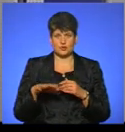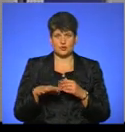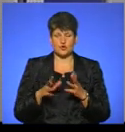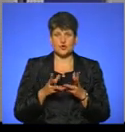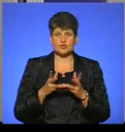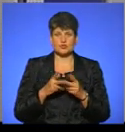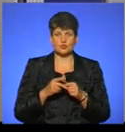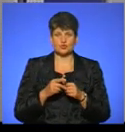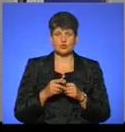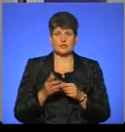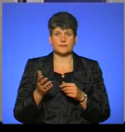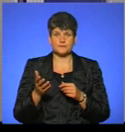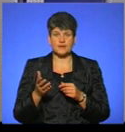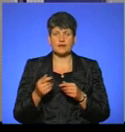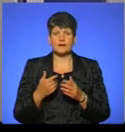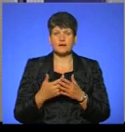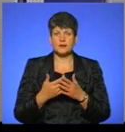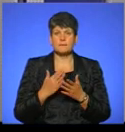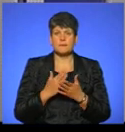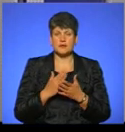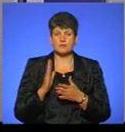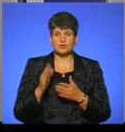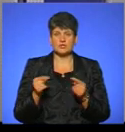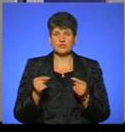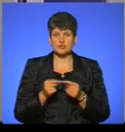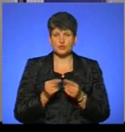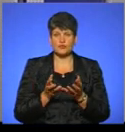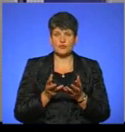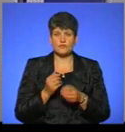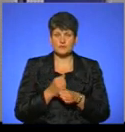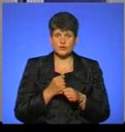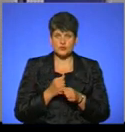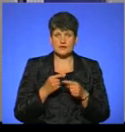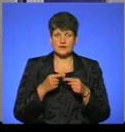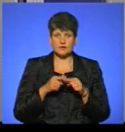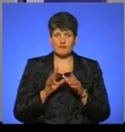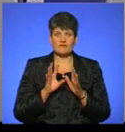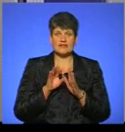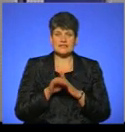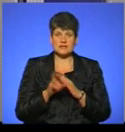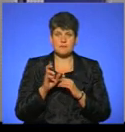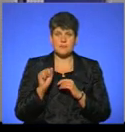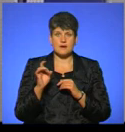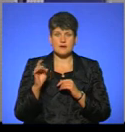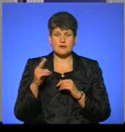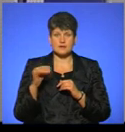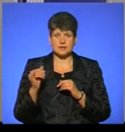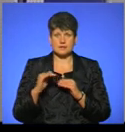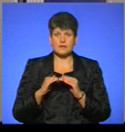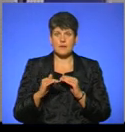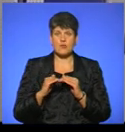кількості. Тобто має бути чітко відпрацьована технологія внесення барди на поля,